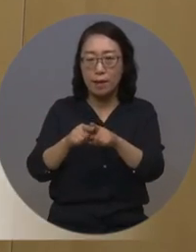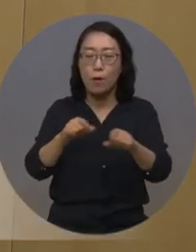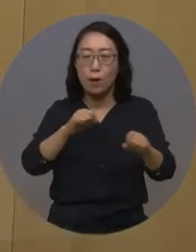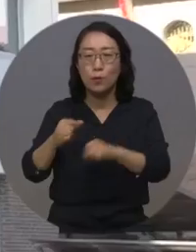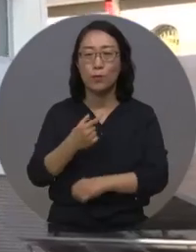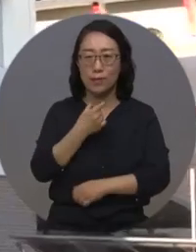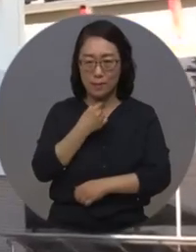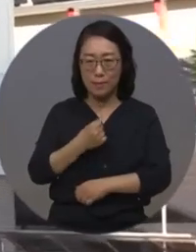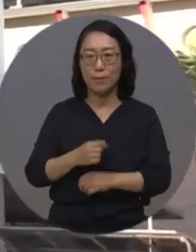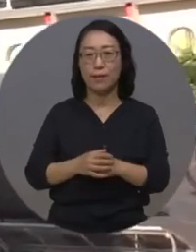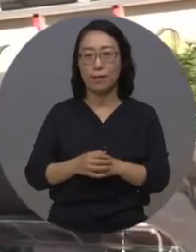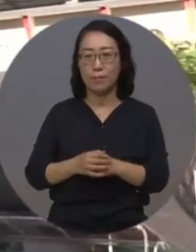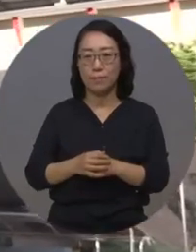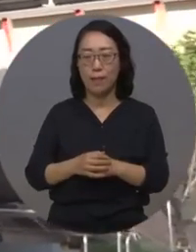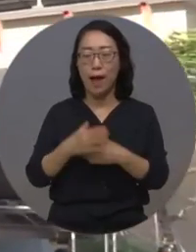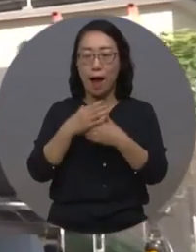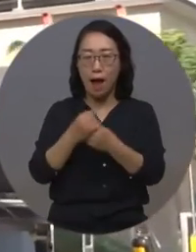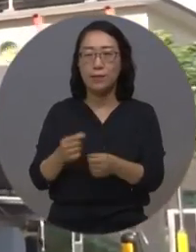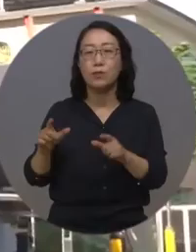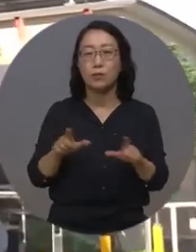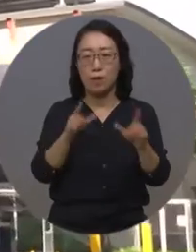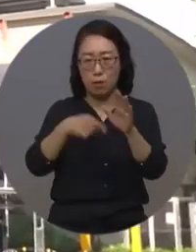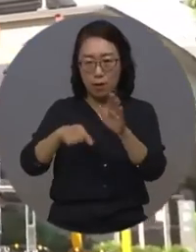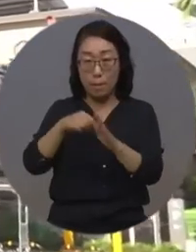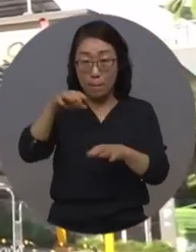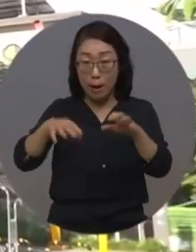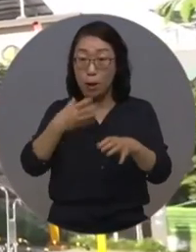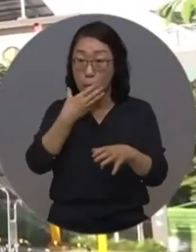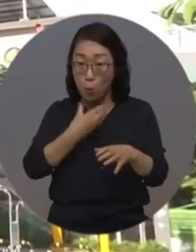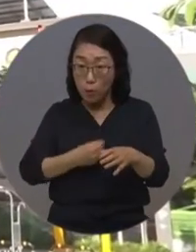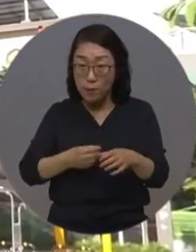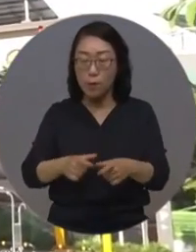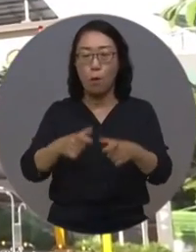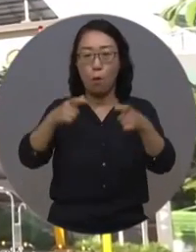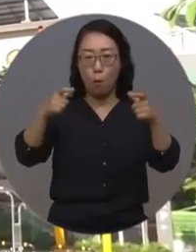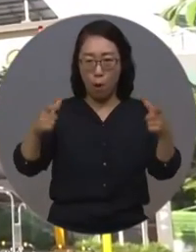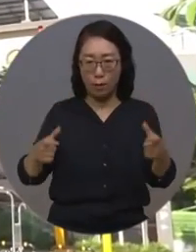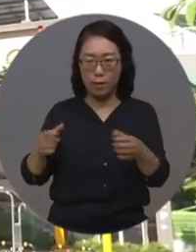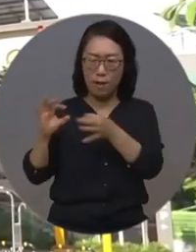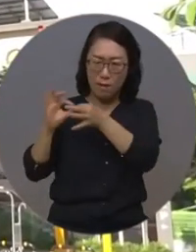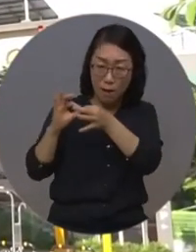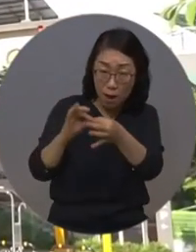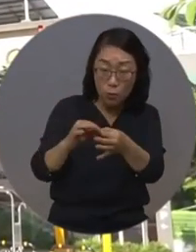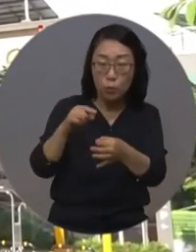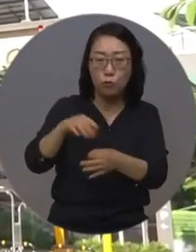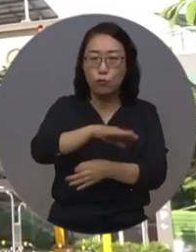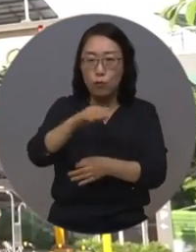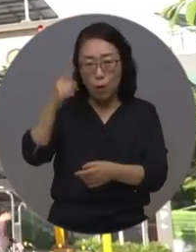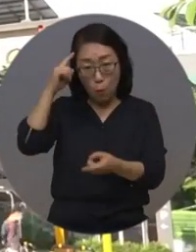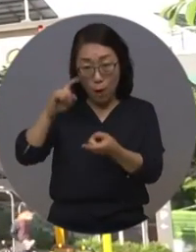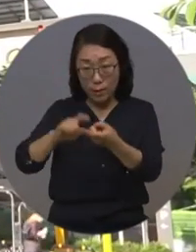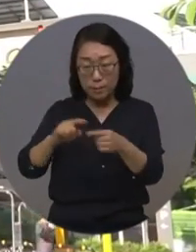일하고 싶습니다. 안정된 생활을 위한 마을 복지의 확대와 정착은 우리 스스로의